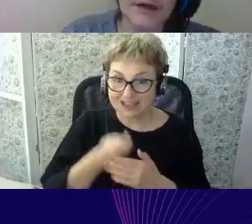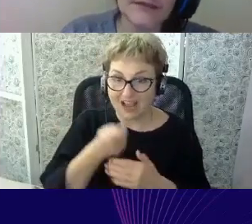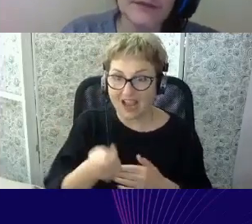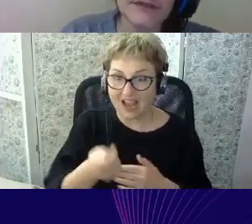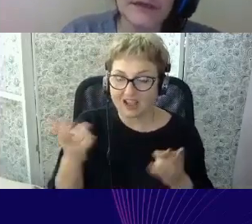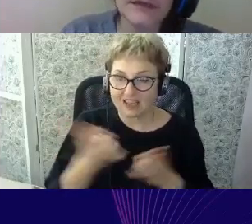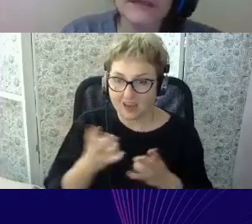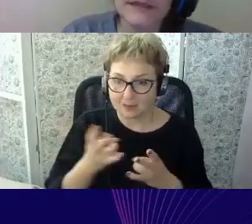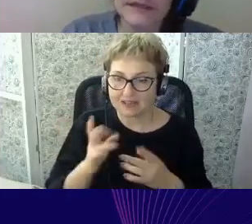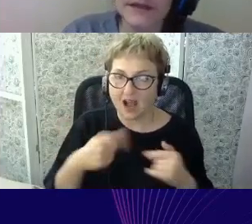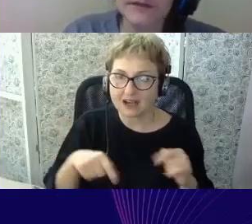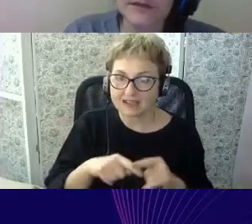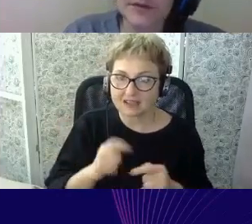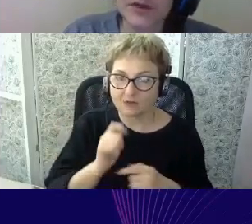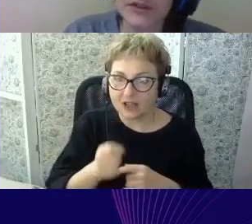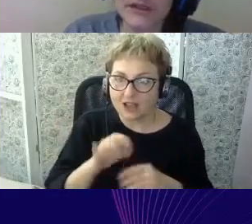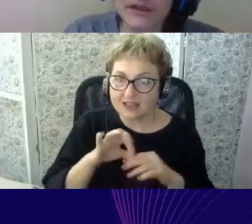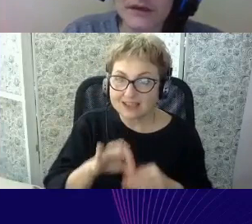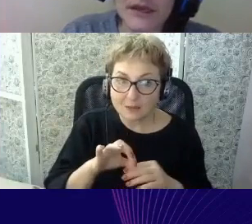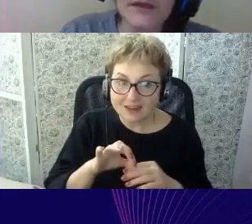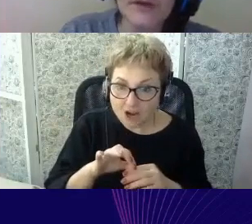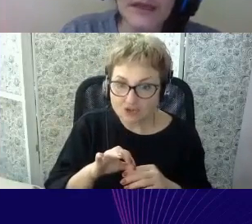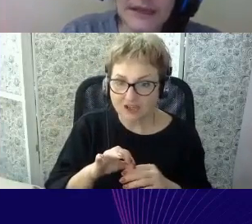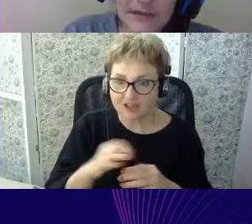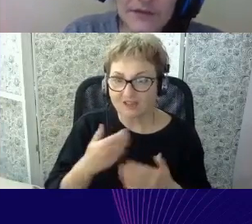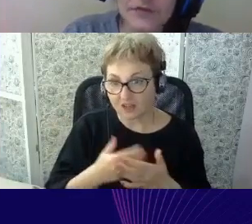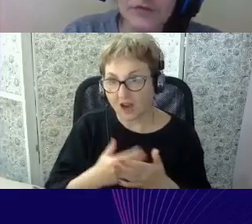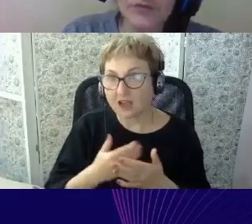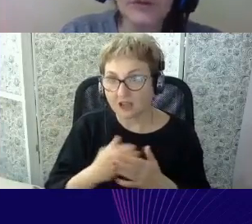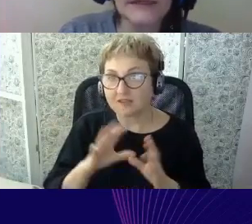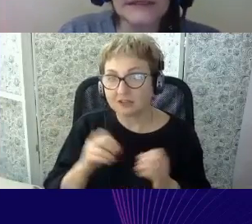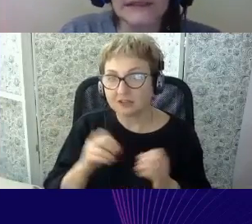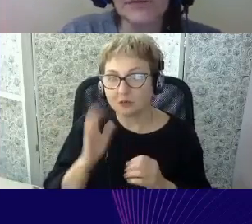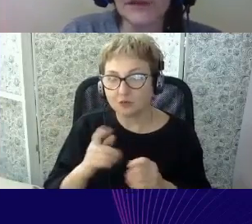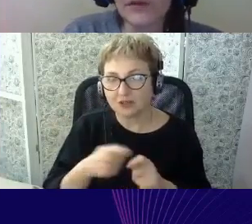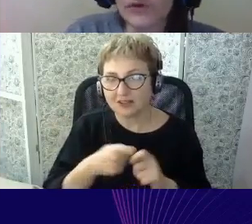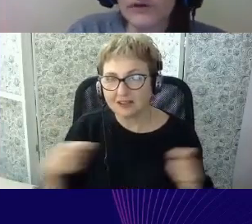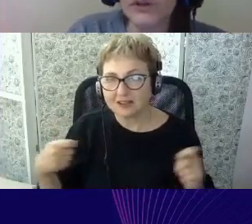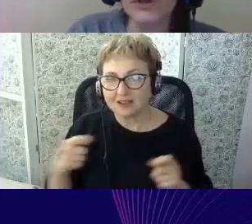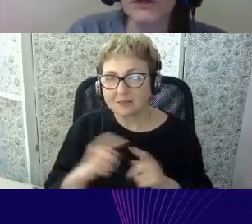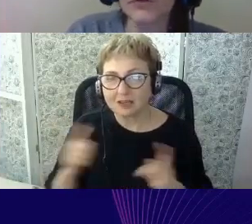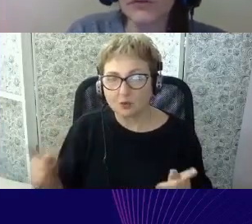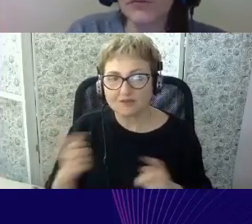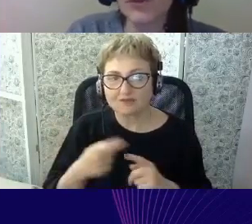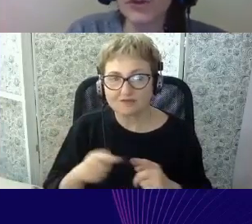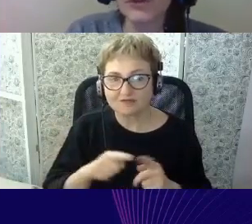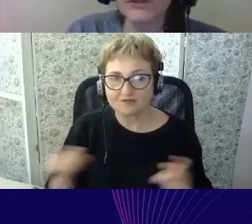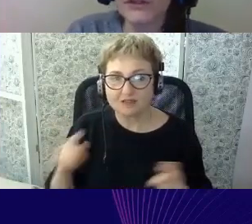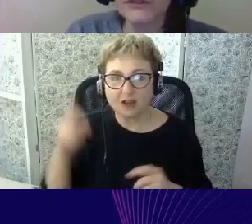заявлена необходимость организации данного сопровождения, вероятнее всего будет длительный период, течение